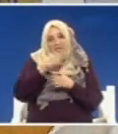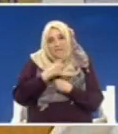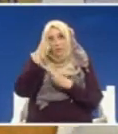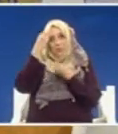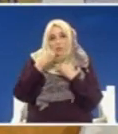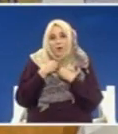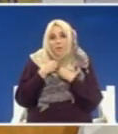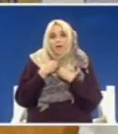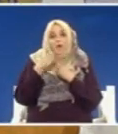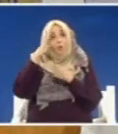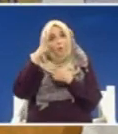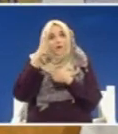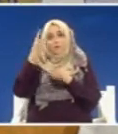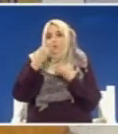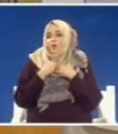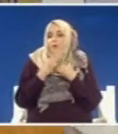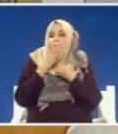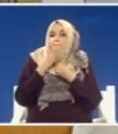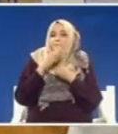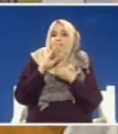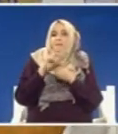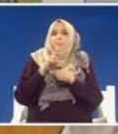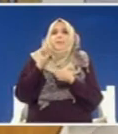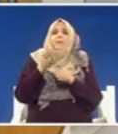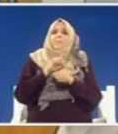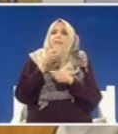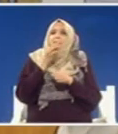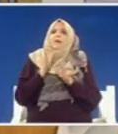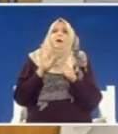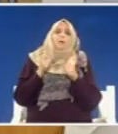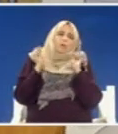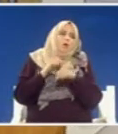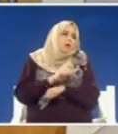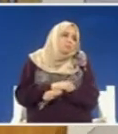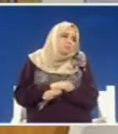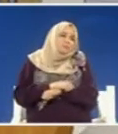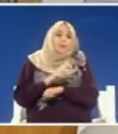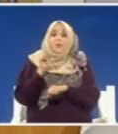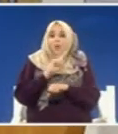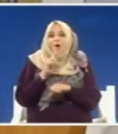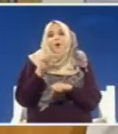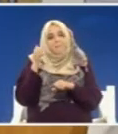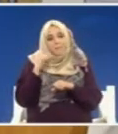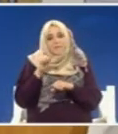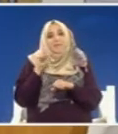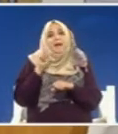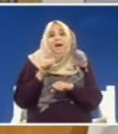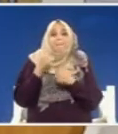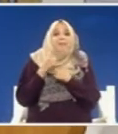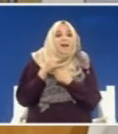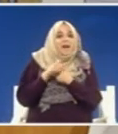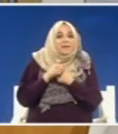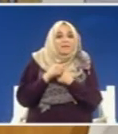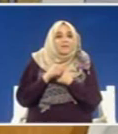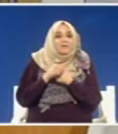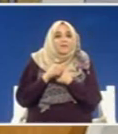يسلم 100% ويبقى خلاص هذا قضائي وقدري، يسعى. لا، هناك عوارض صحية لابد